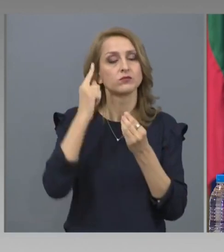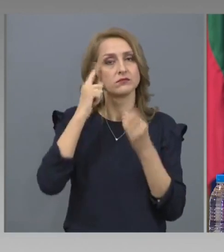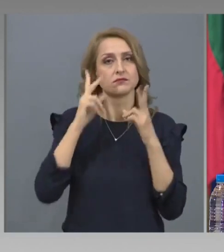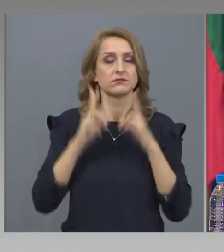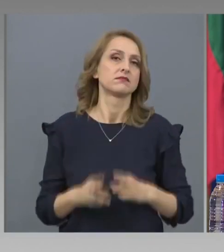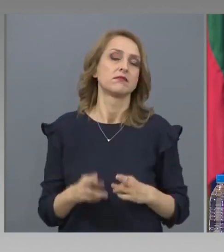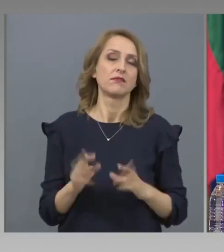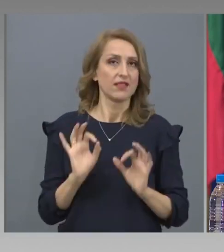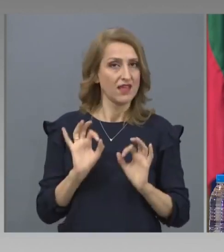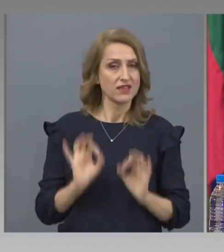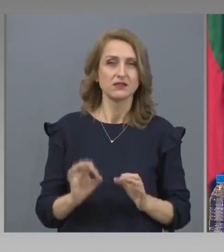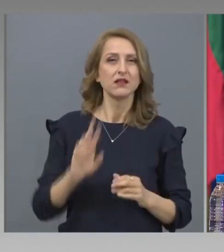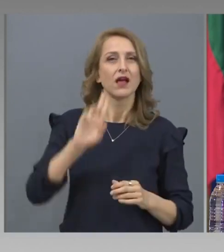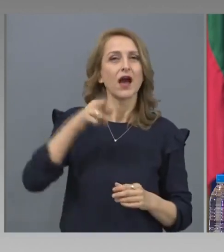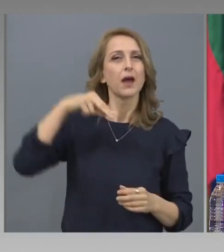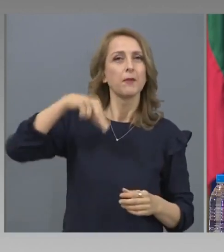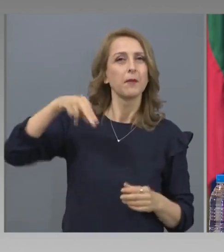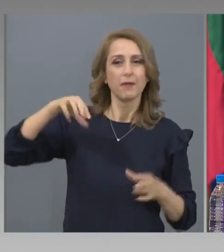роля.